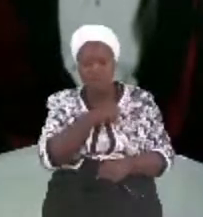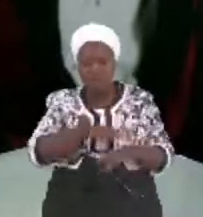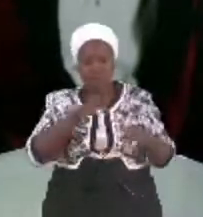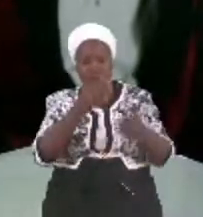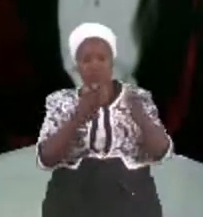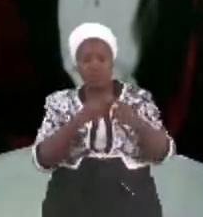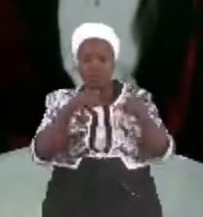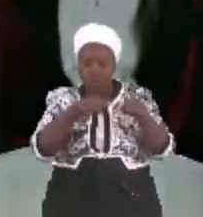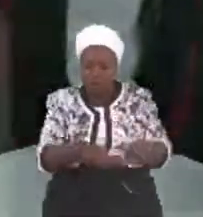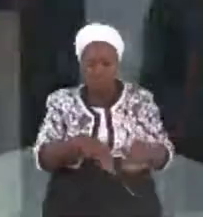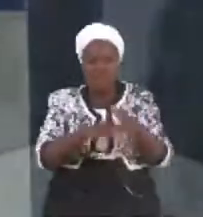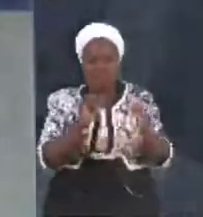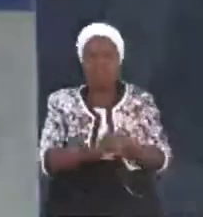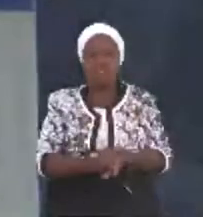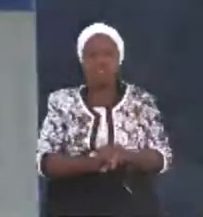tu sois